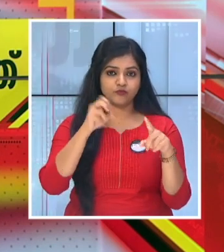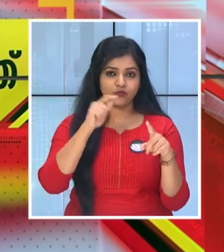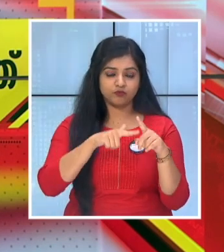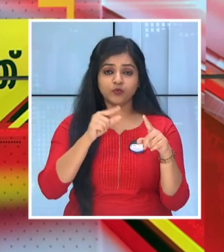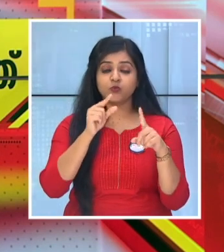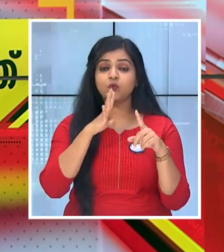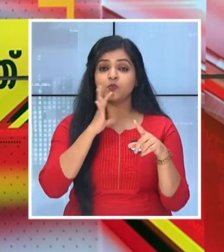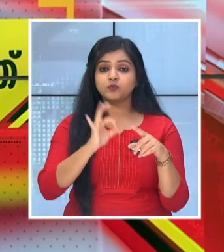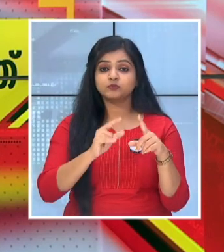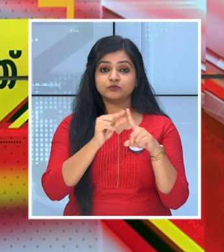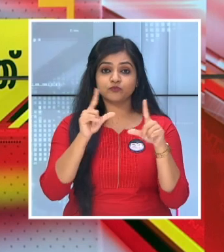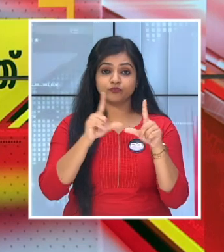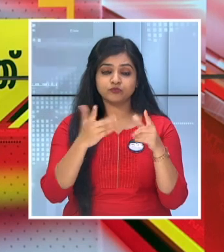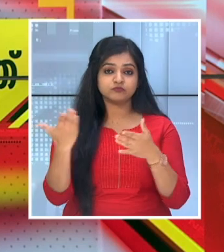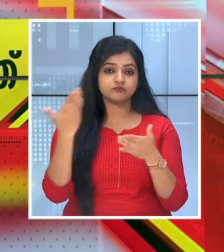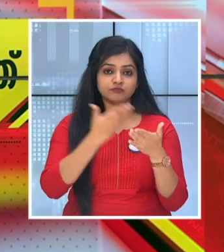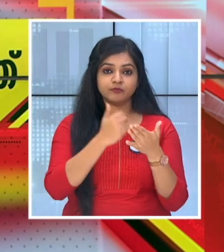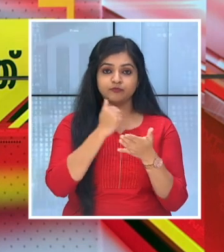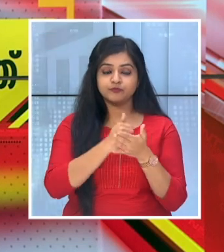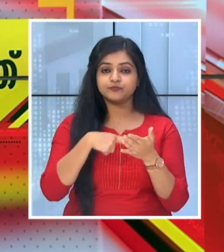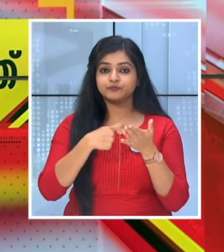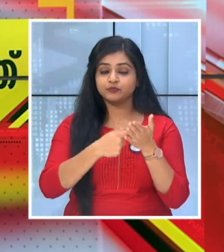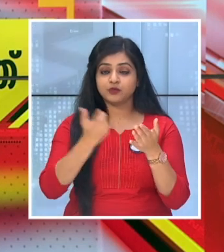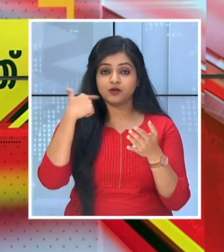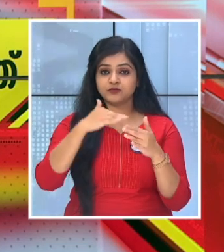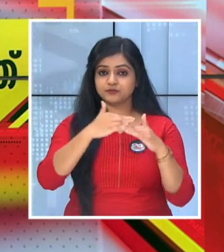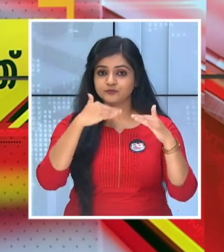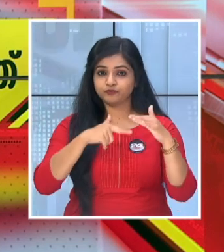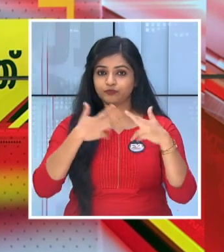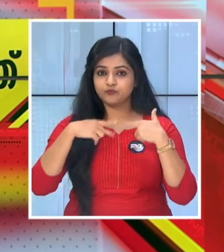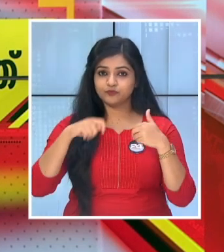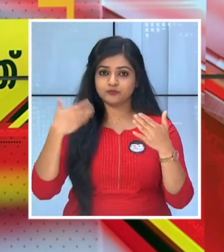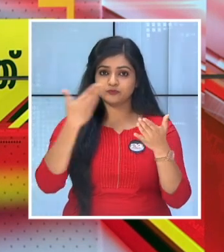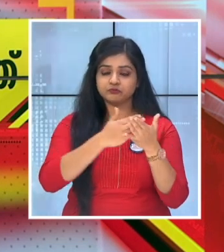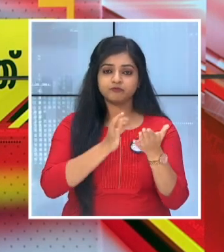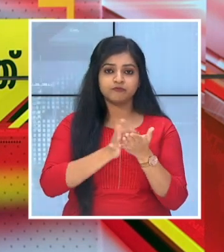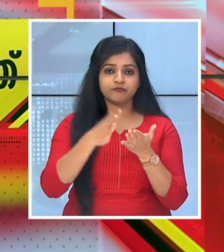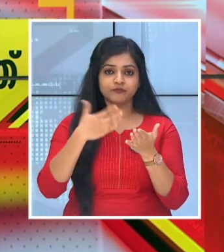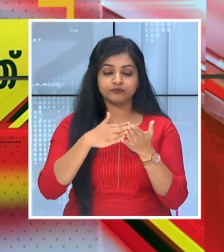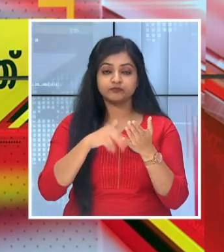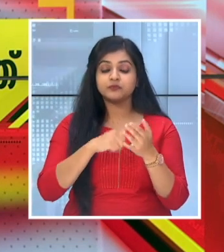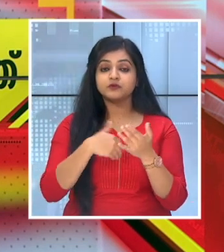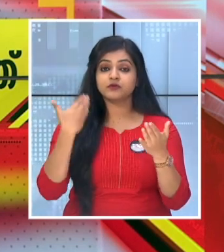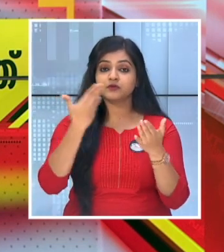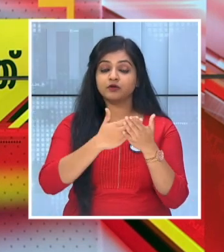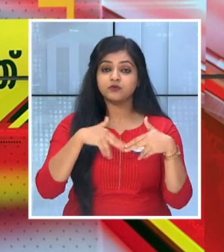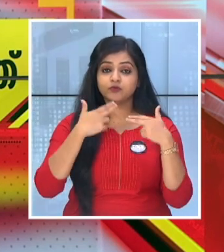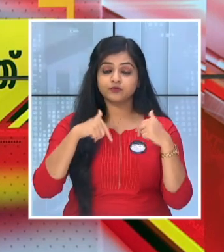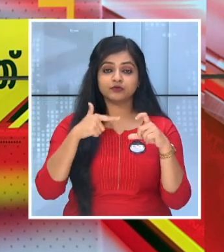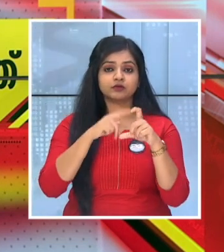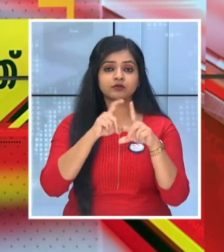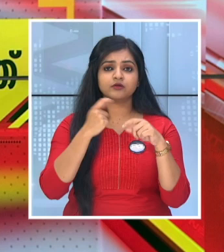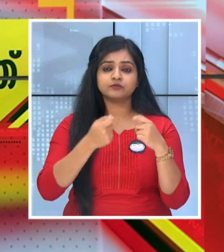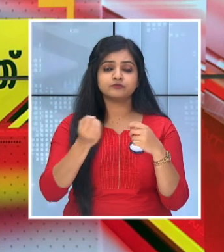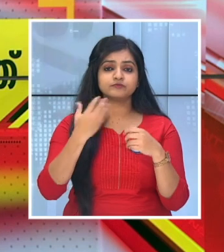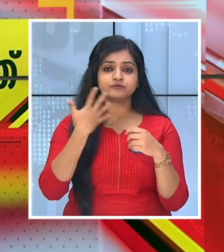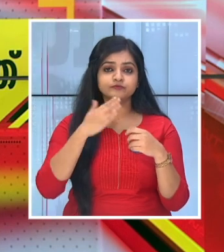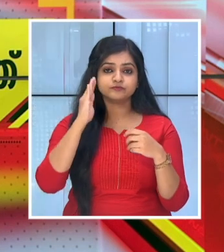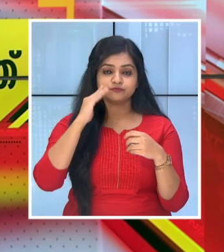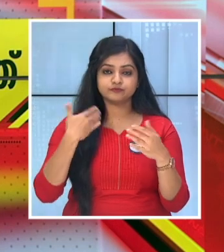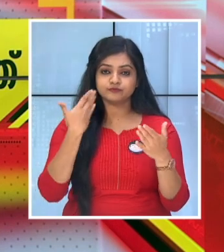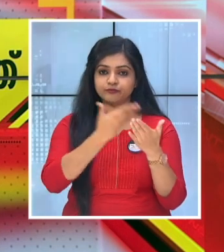കൈമാറണം എന്നാണ് ആവശ്യം. നേരത്തെ സമാന ആവശ്യം കീഴ്ക്കോടതി തള്ളിയിരുന്നു. ഹർജിയിൽ ഹൈക്കോടതി ഇഡിയോട് നിലപാട് തേടിയിട്ടുണ്ട്. ശ്രീകാന്ത് കൊച്ചിയിൽ നിന്ന്